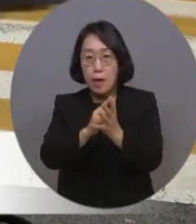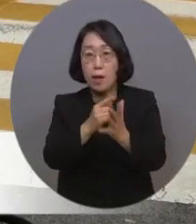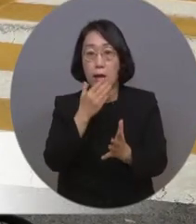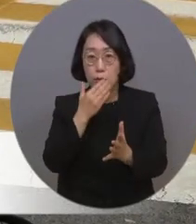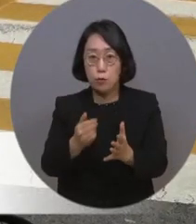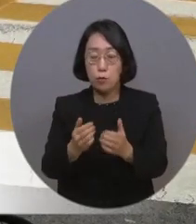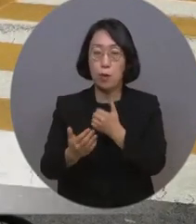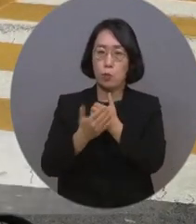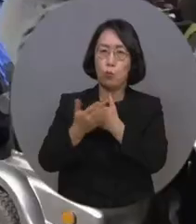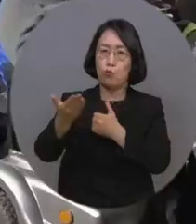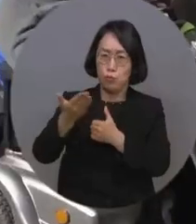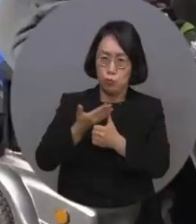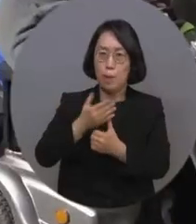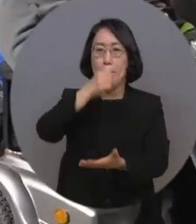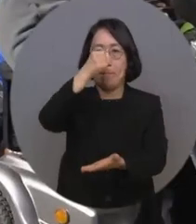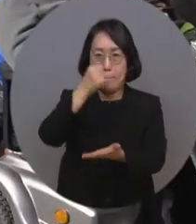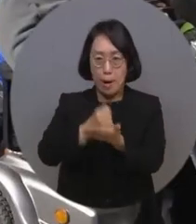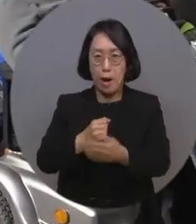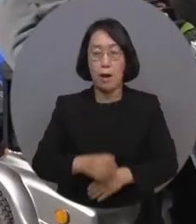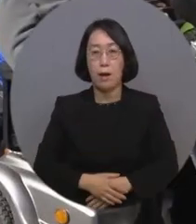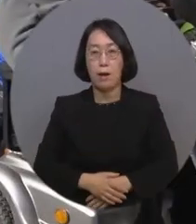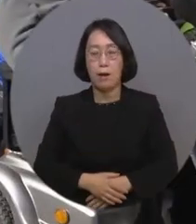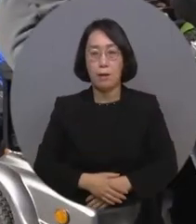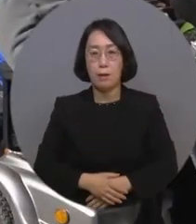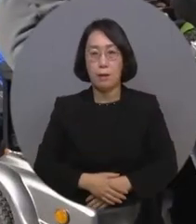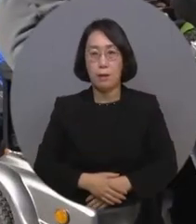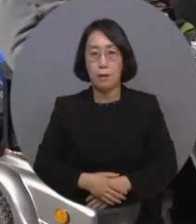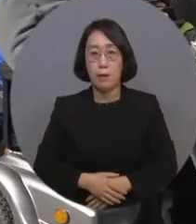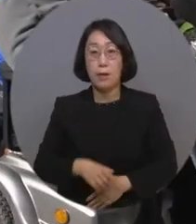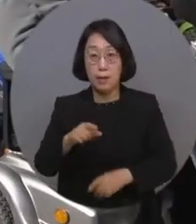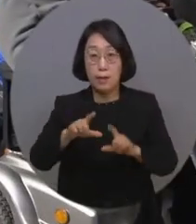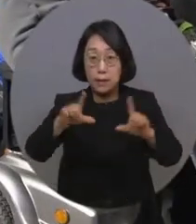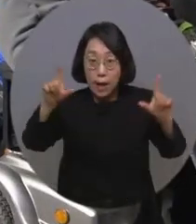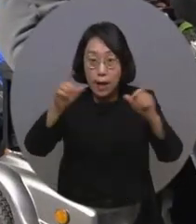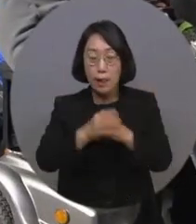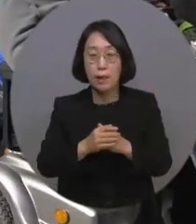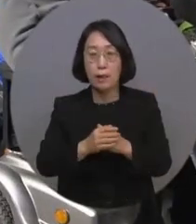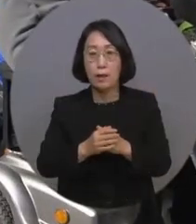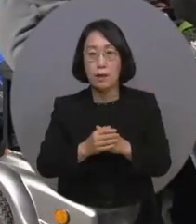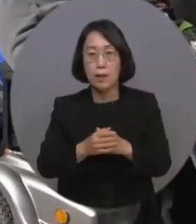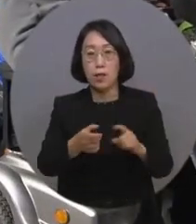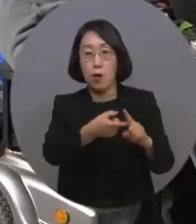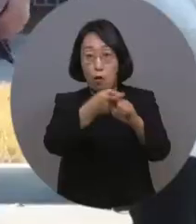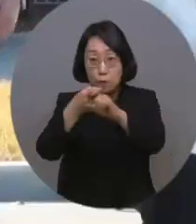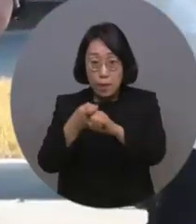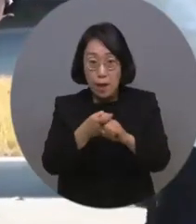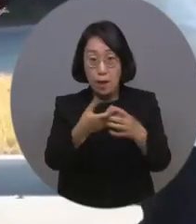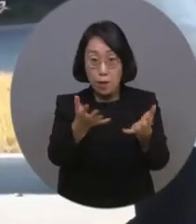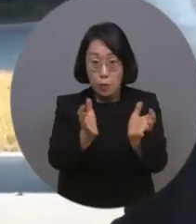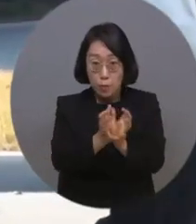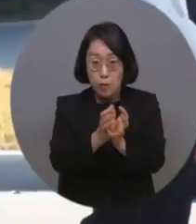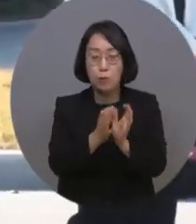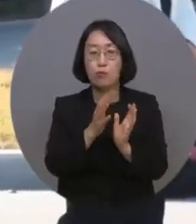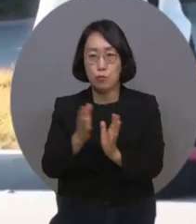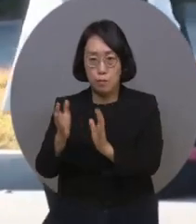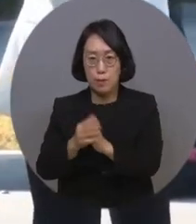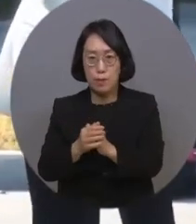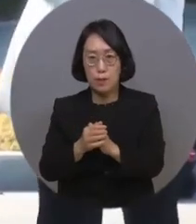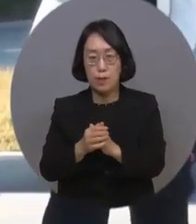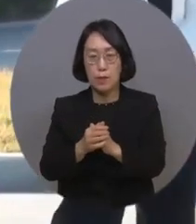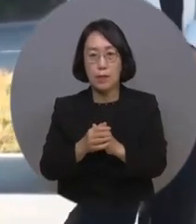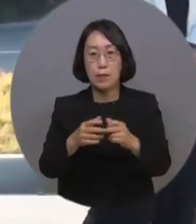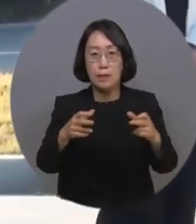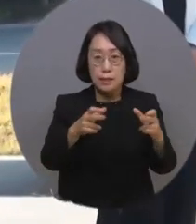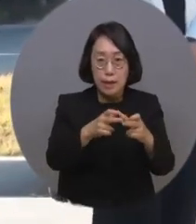있도록 해야 할 것입니다. 발대식에는 420 장애인 권리보장 연대협의체 주최로 지역의 장애인,